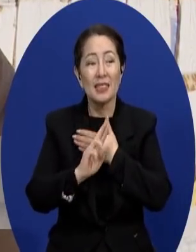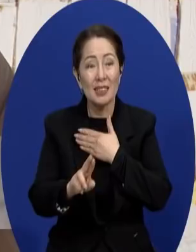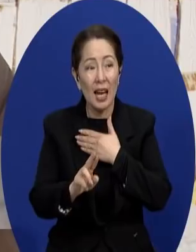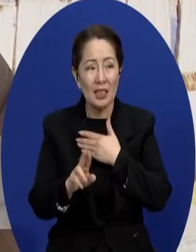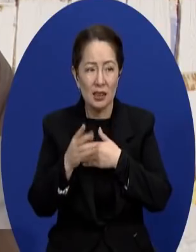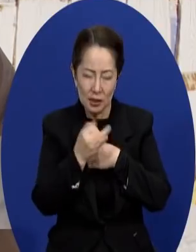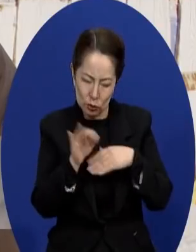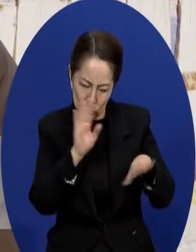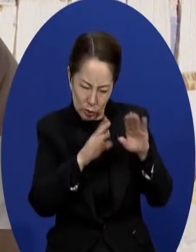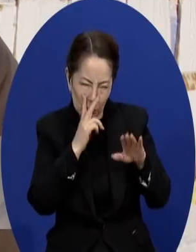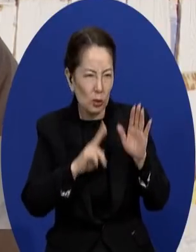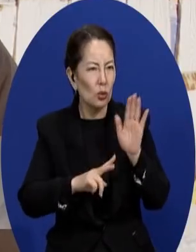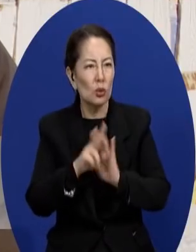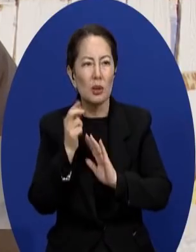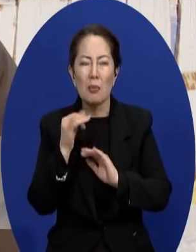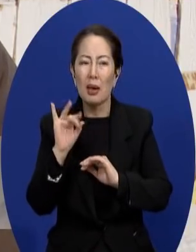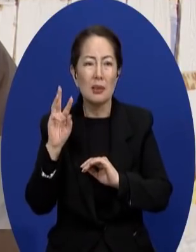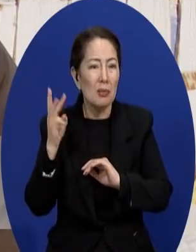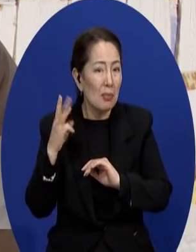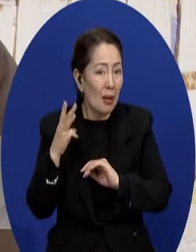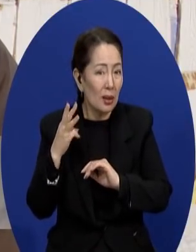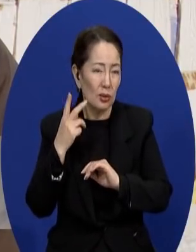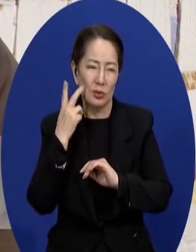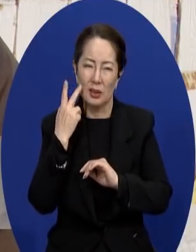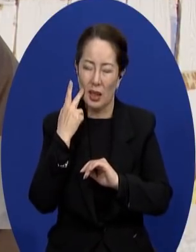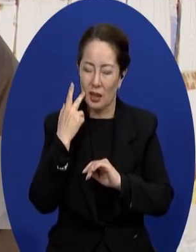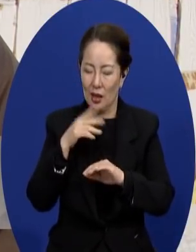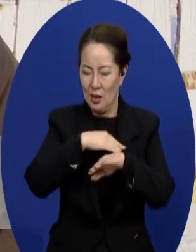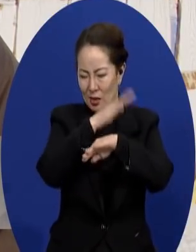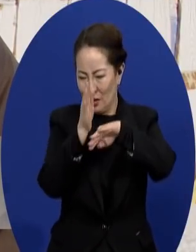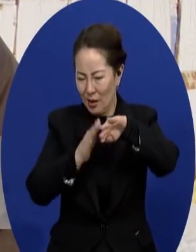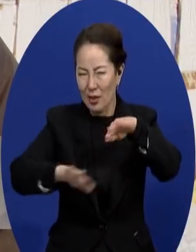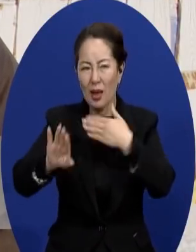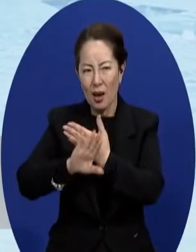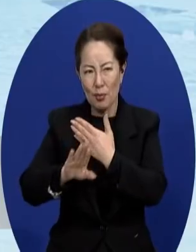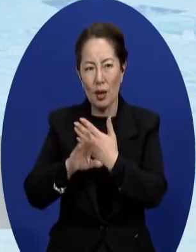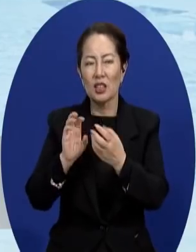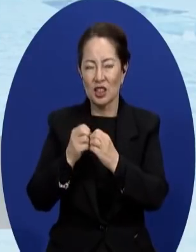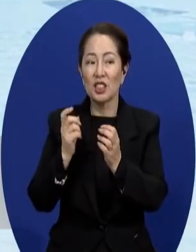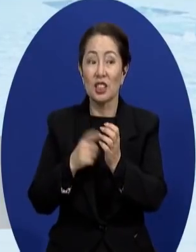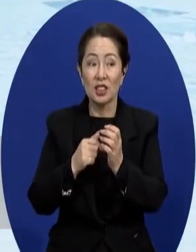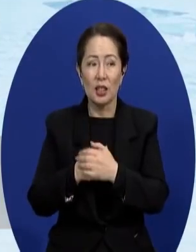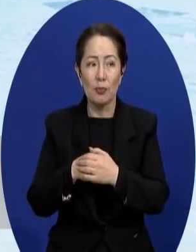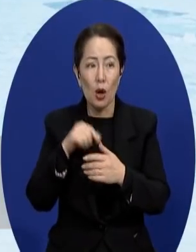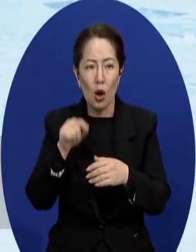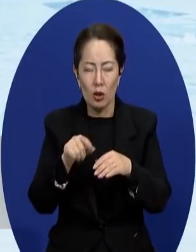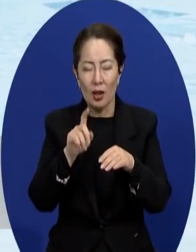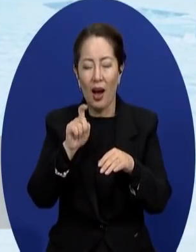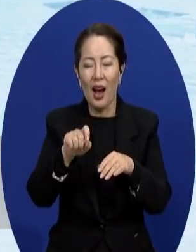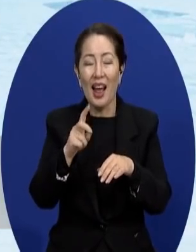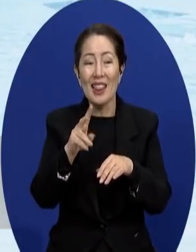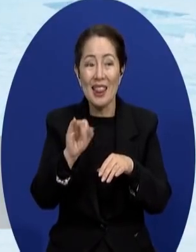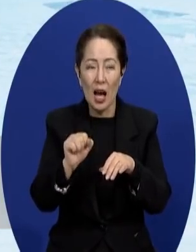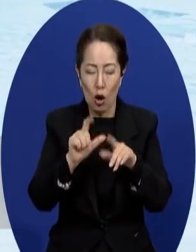ийм нөхцөл байдал үүсч болзошгүй гэд энэ байнгын юм далан хамгаалт барих шаардлага бол гарах байх юм. Одоогоор халаа голын